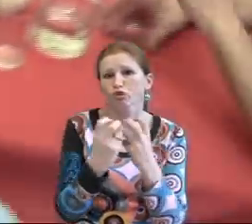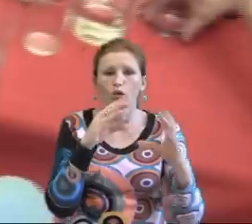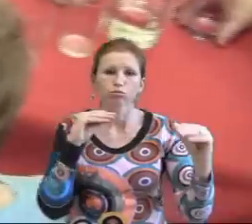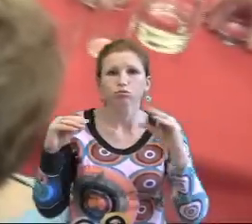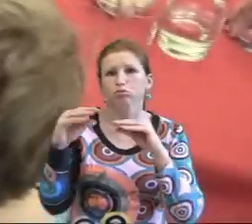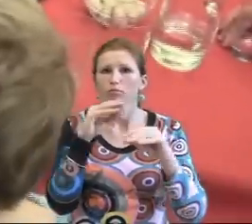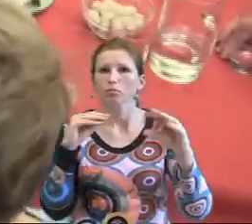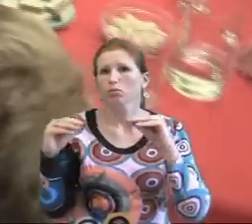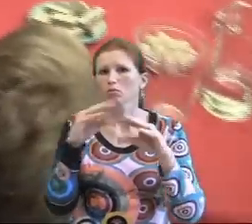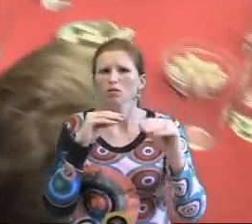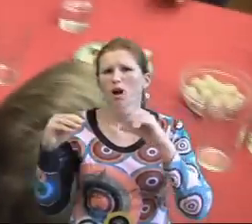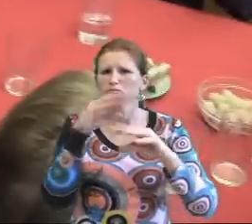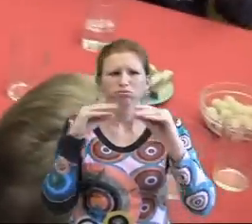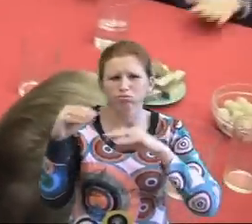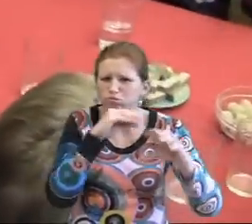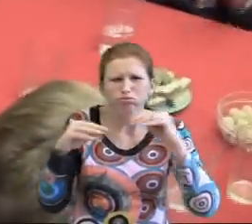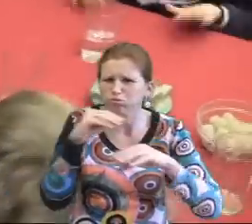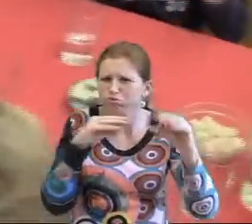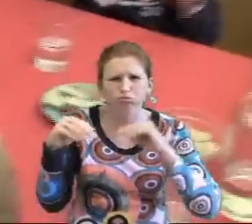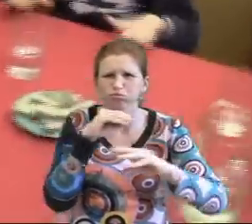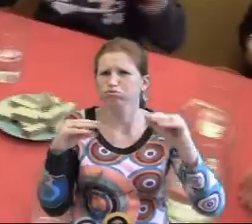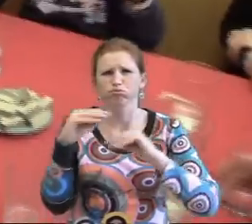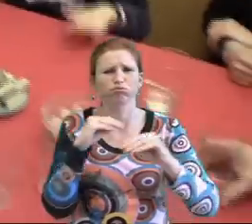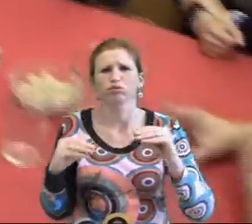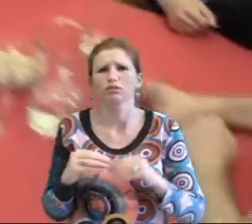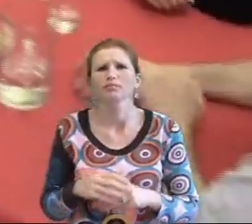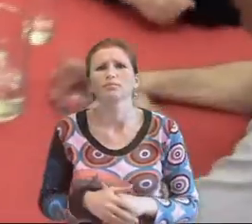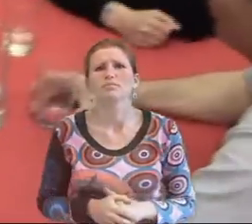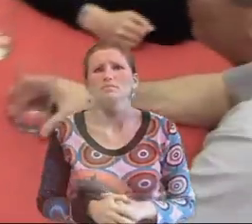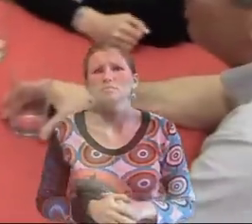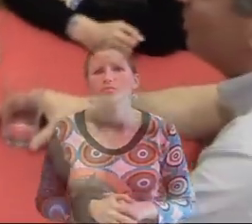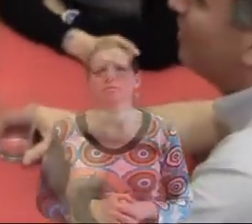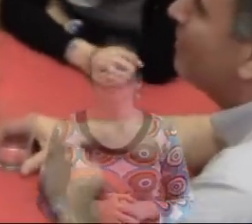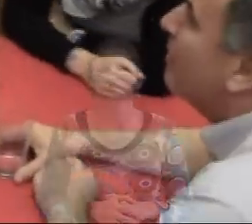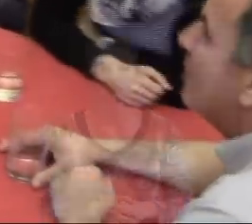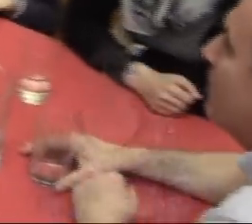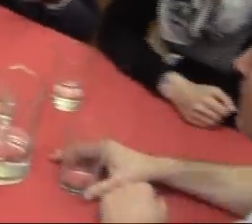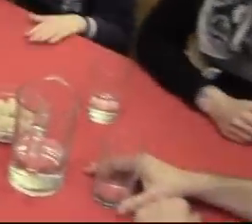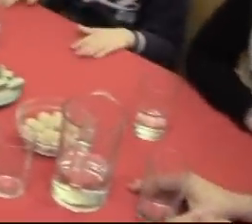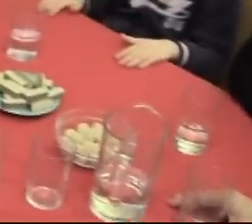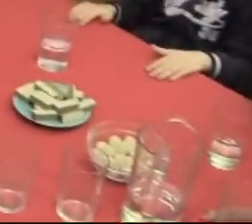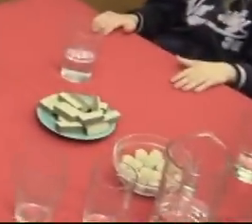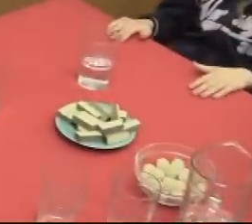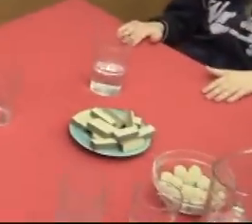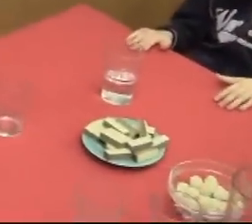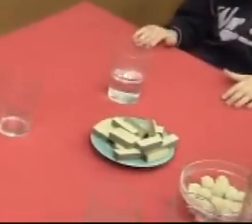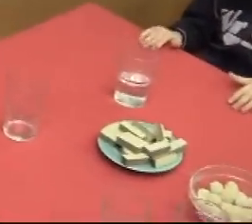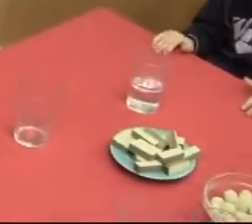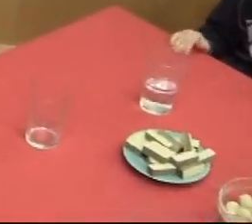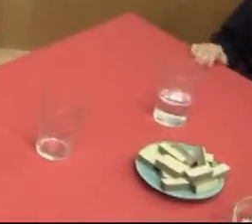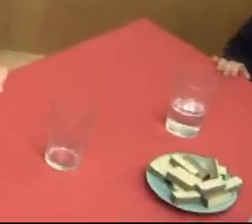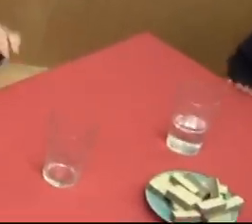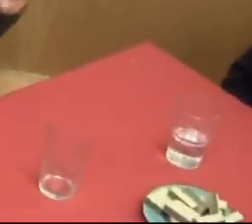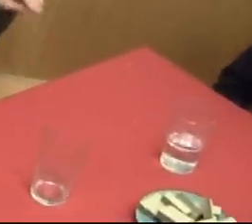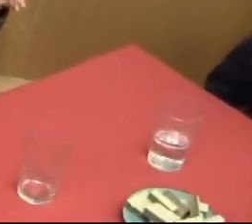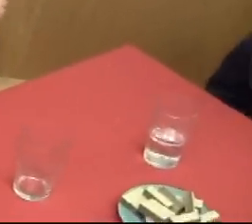durcheinander. Nina klopft auf den Tisch. Bitte redet nicht alle durcheinander. Ich verstehe nichts.